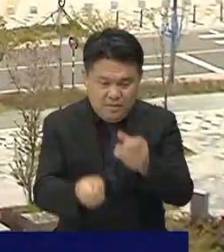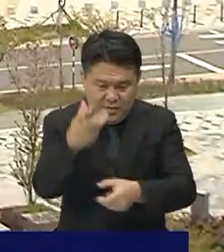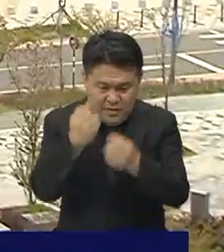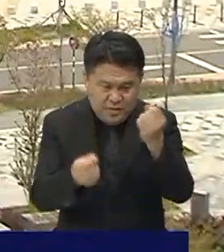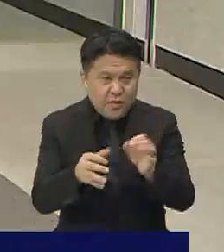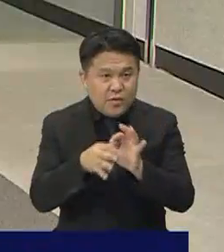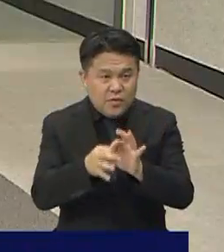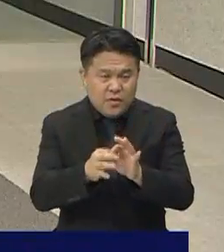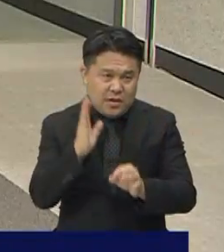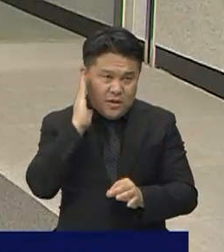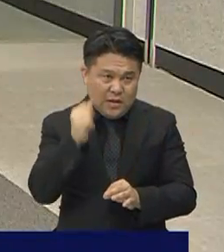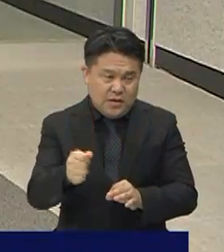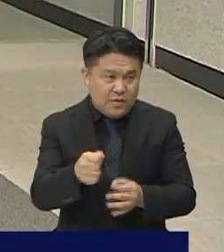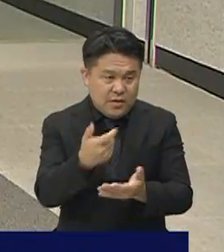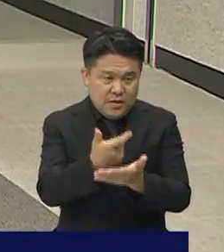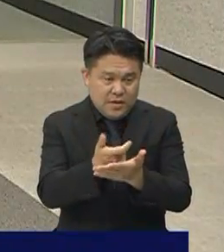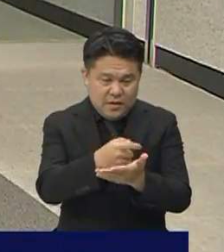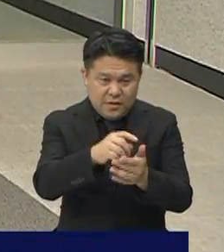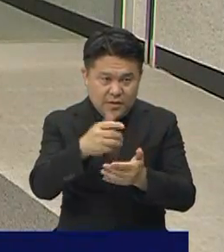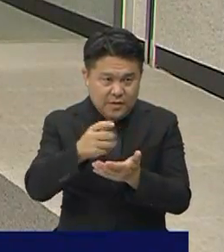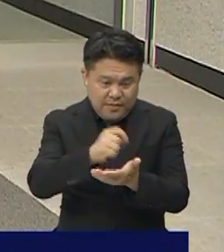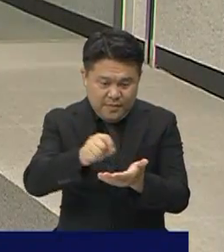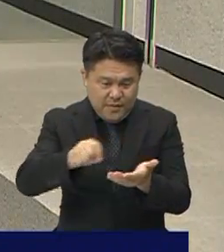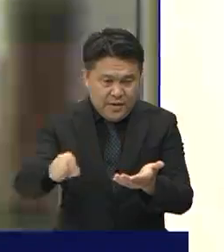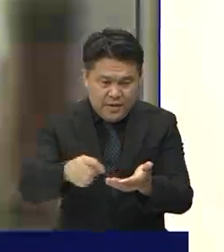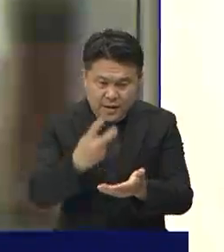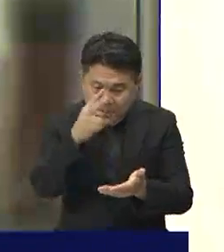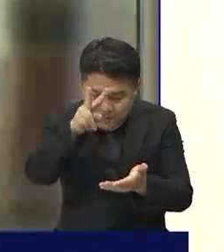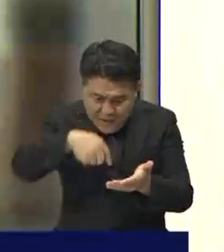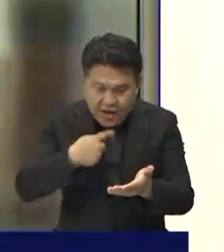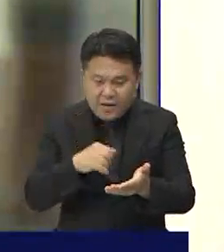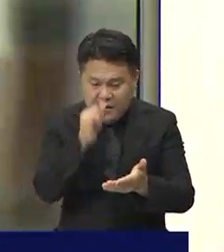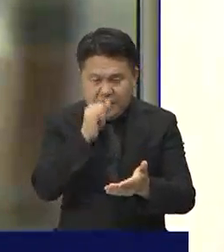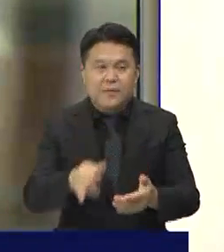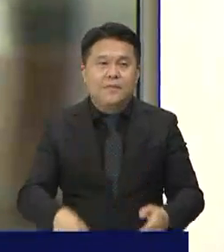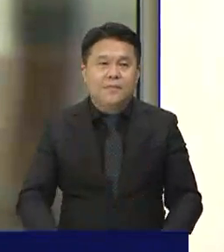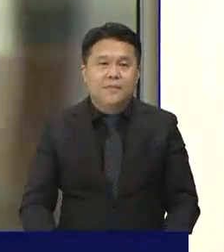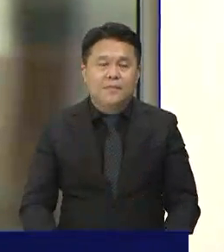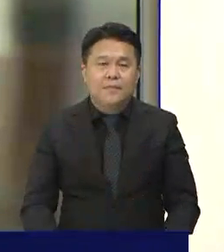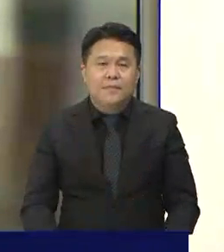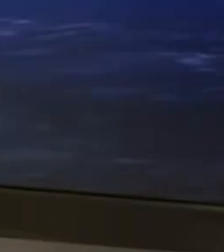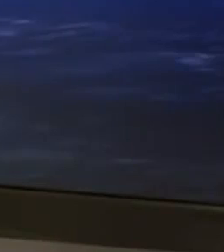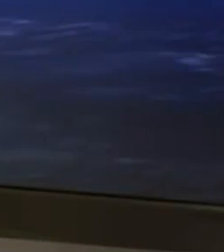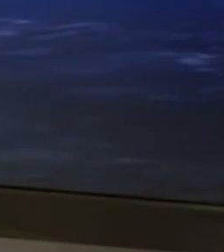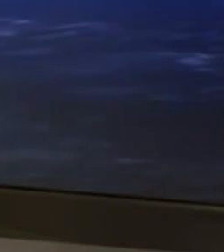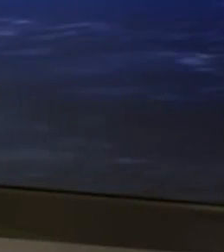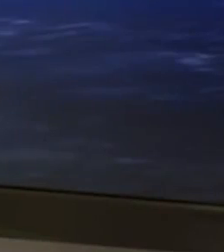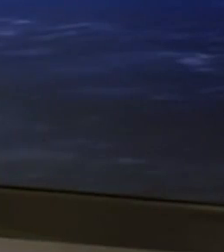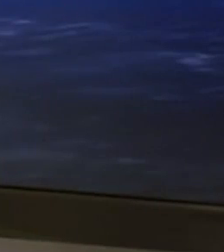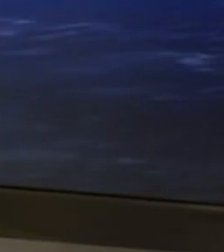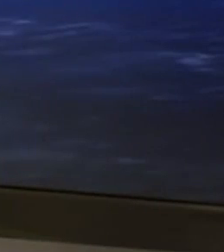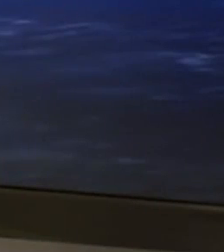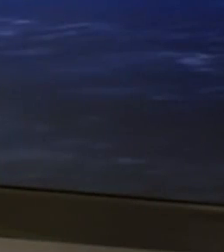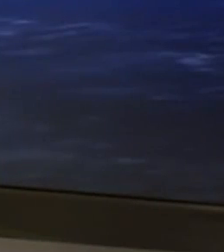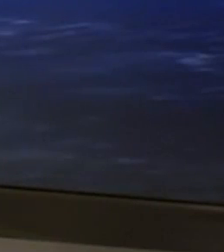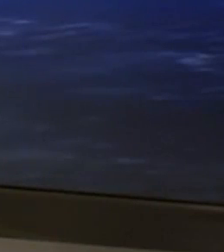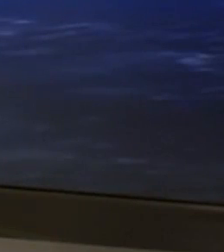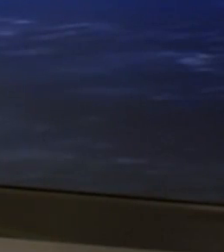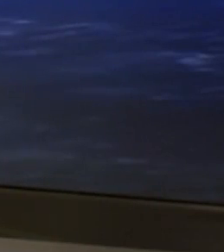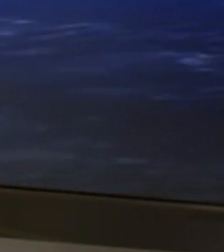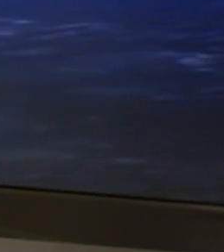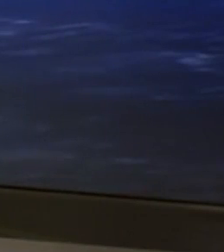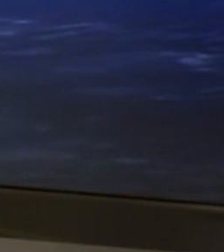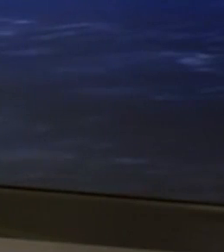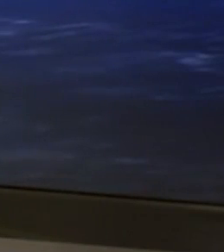집행해 대통령 기록물을 열람한 바 있습니다. SBS 안희재입니다. 안녕하십니까? 편사옥입니다. 더 많은